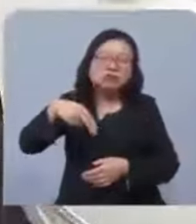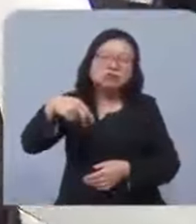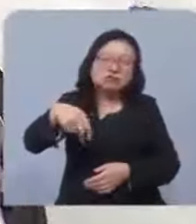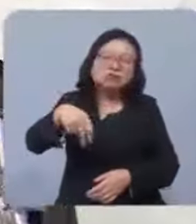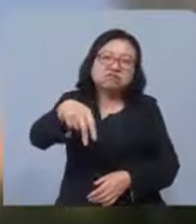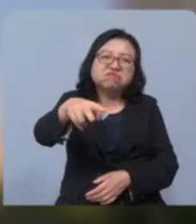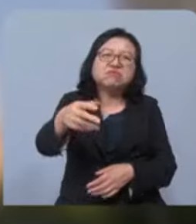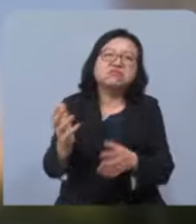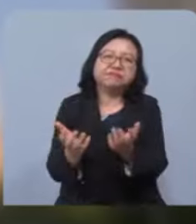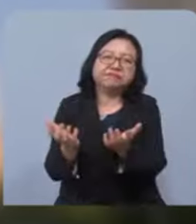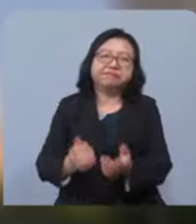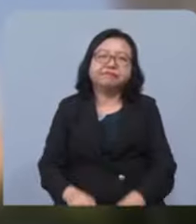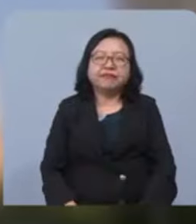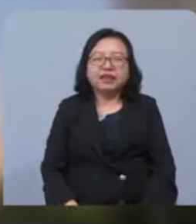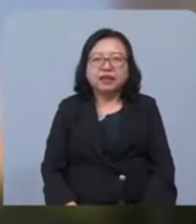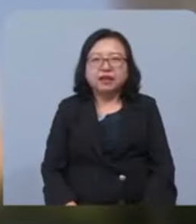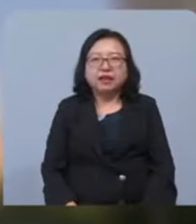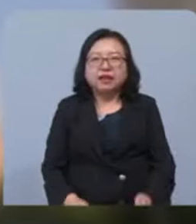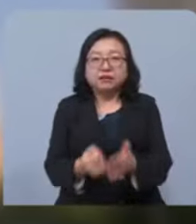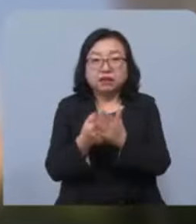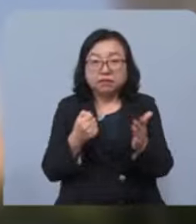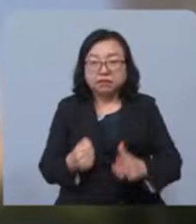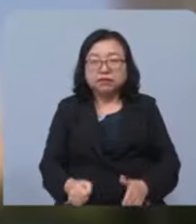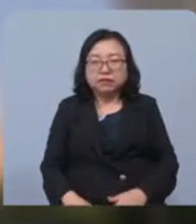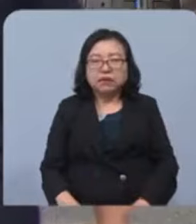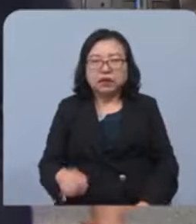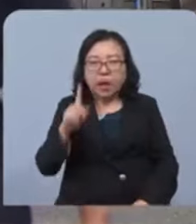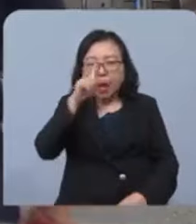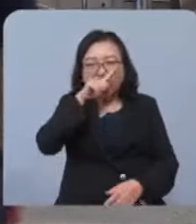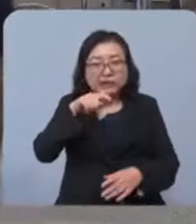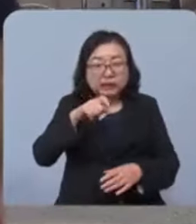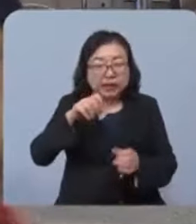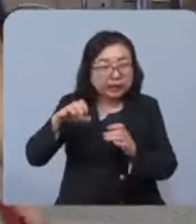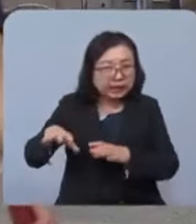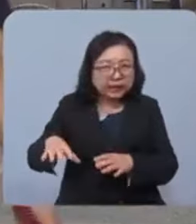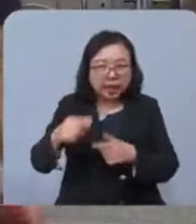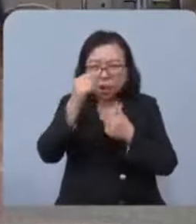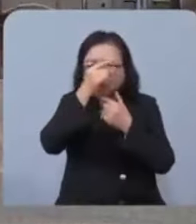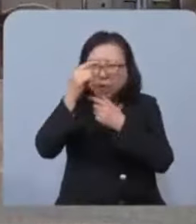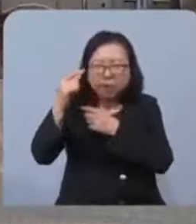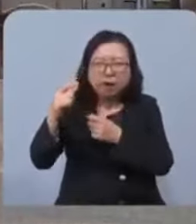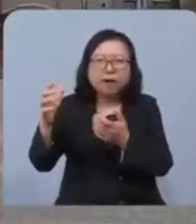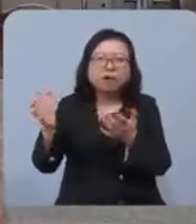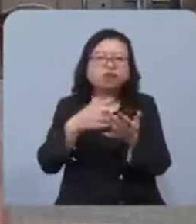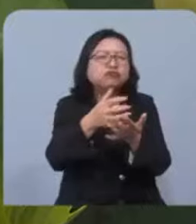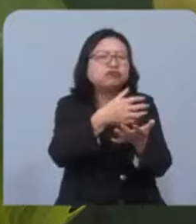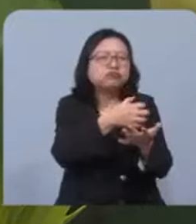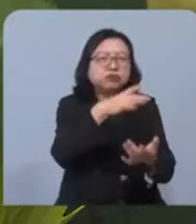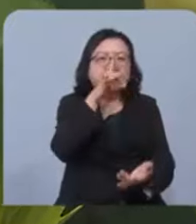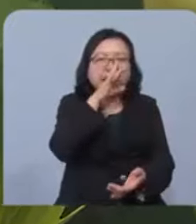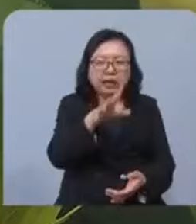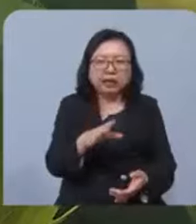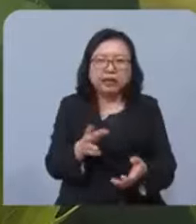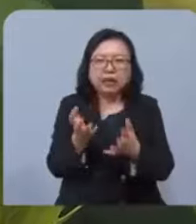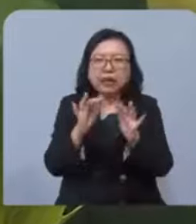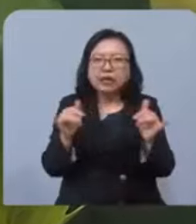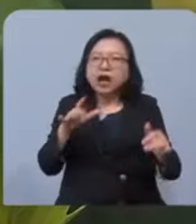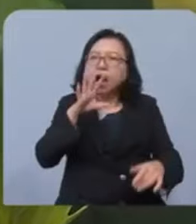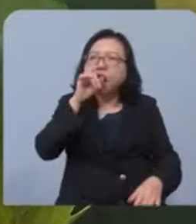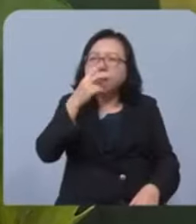합니다. 상황이 이렇다 보니 쓰레기가 제때 수거되지 않아 악취 등을 호소하는 민원도 속출하고